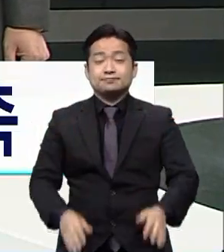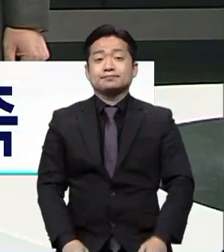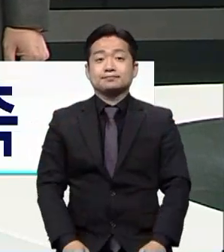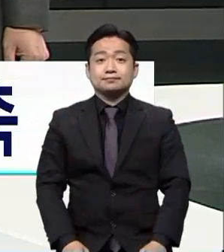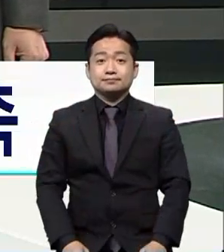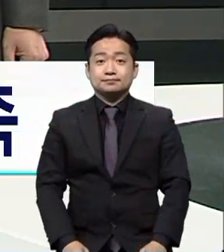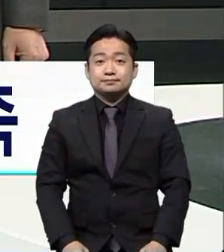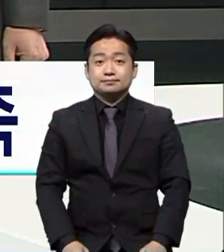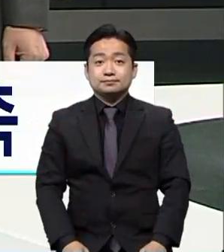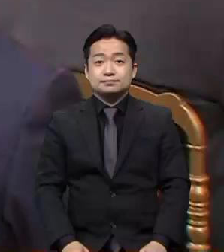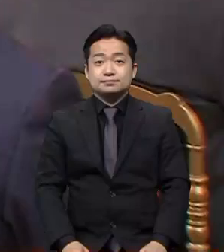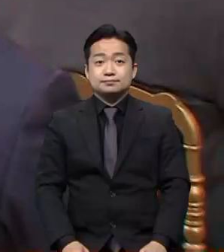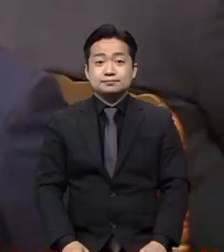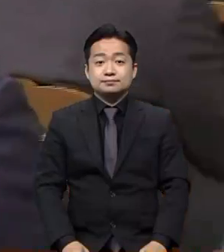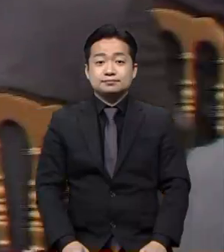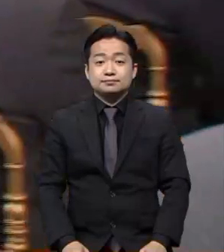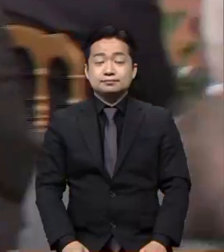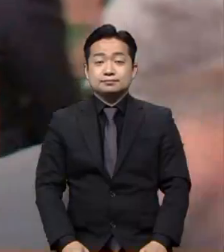의학전문기자입니다.